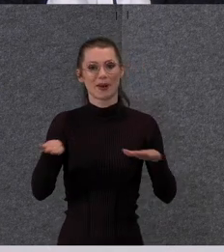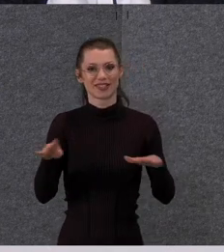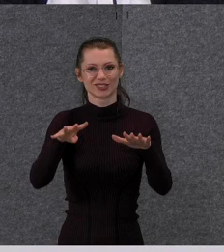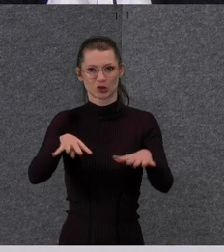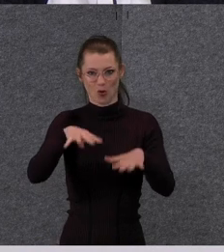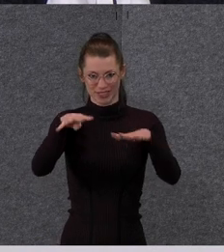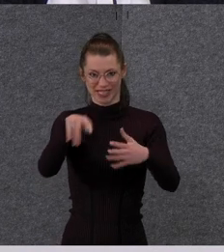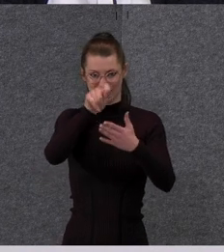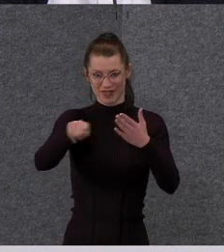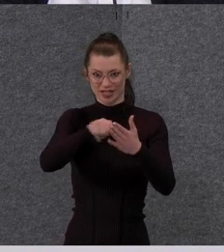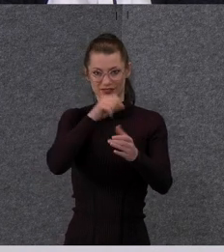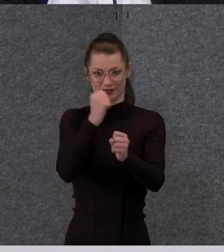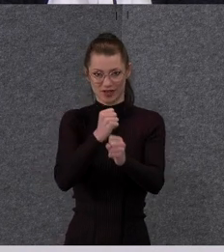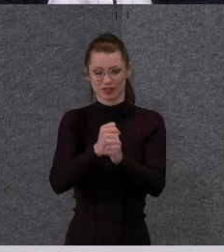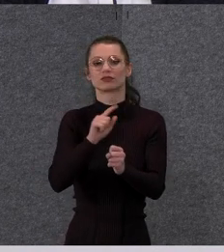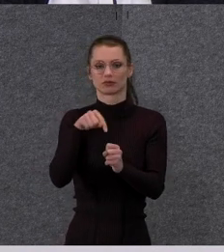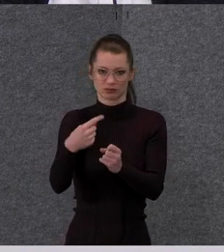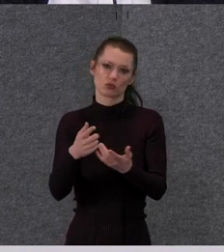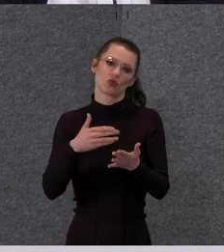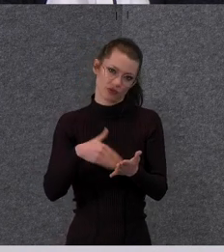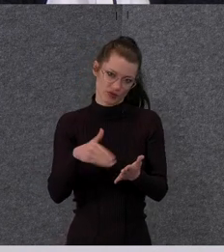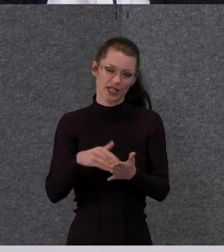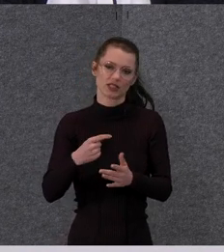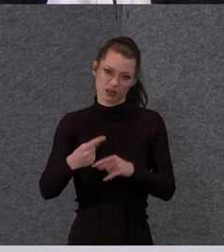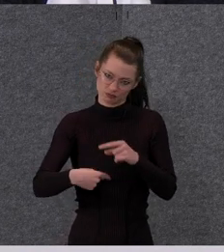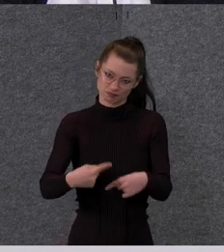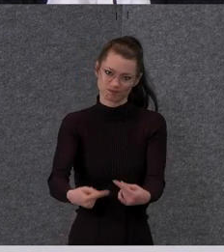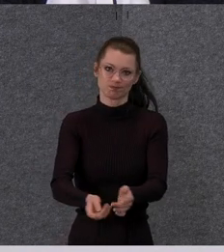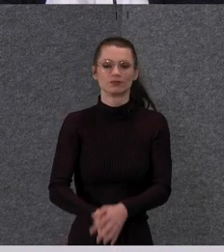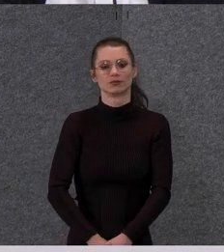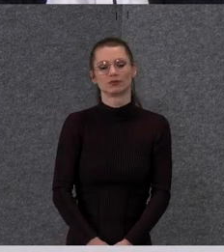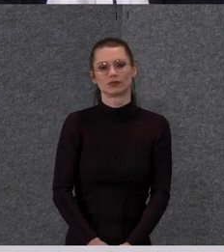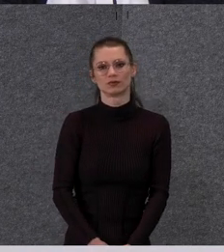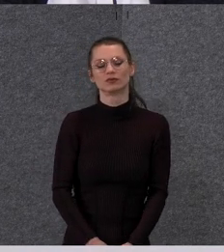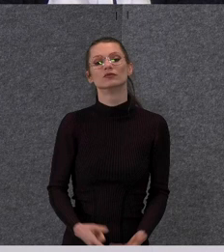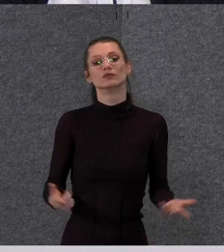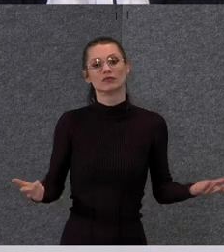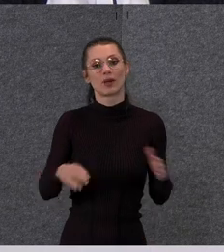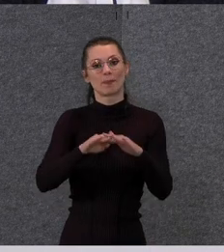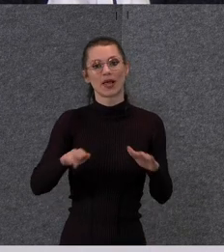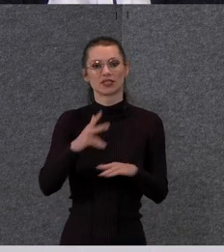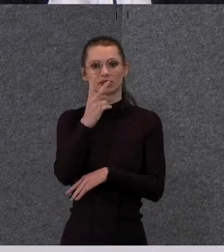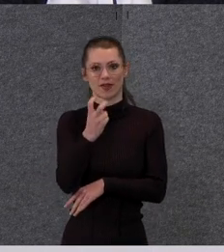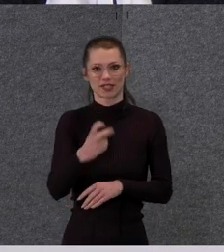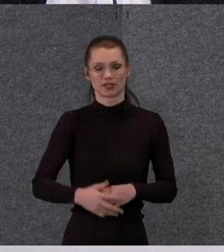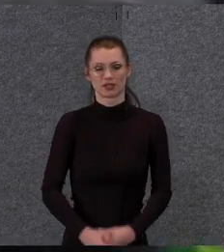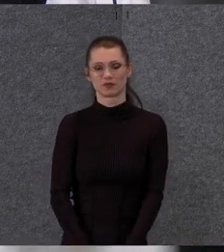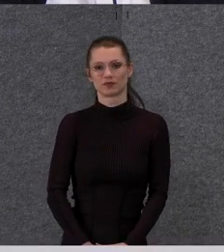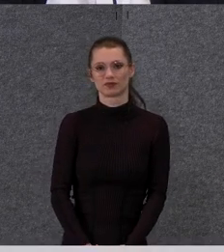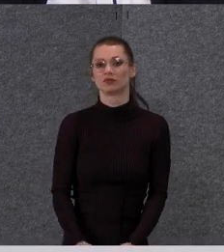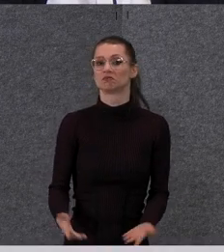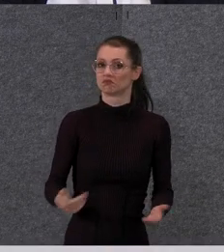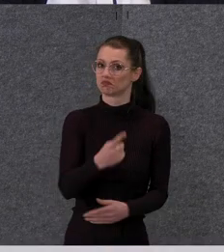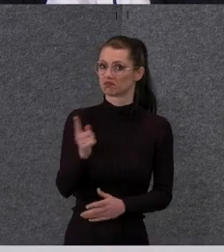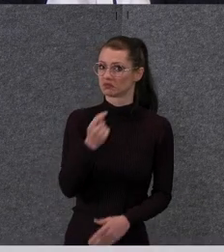19 gewählt haben, wollen wir in unserem Marathon auch hier weiter fortfahren und gehen über zu Platz 20. Auch hier